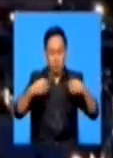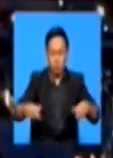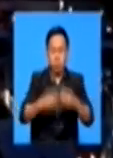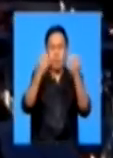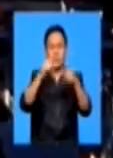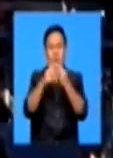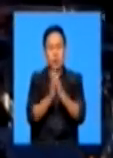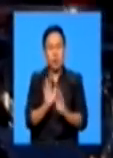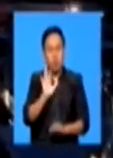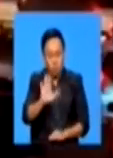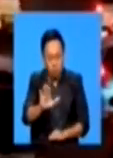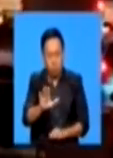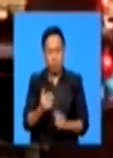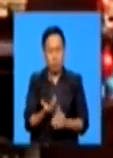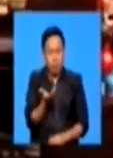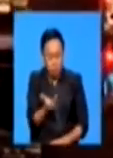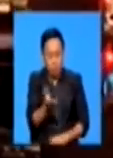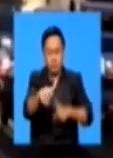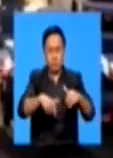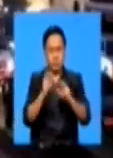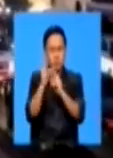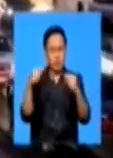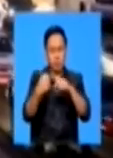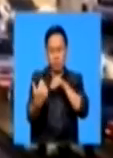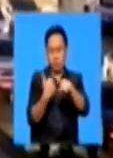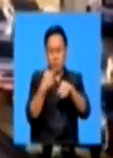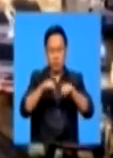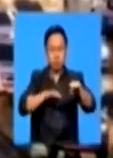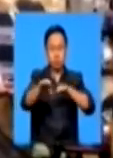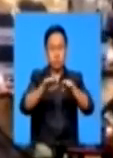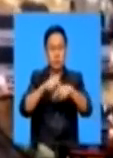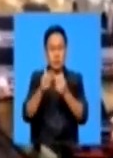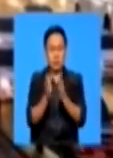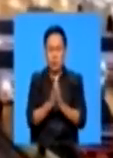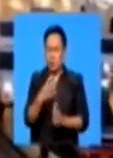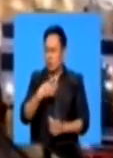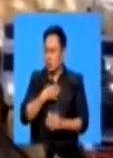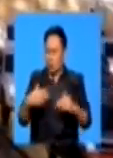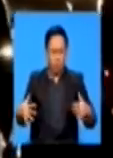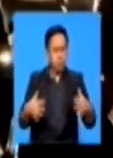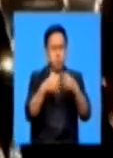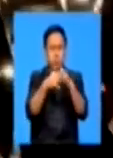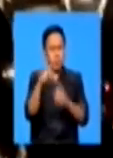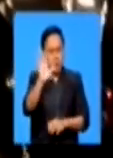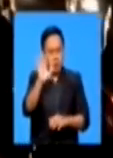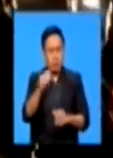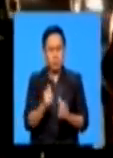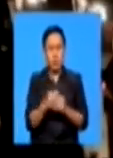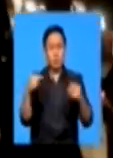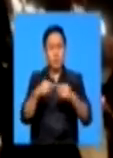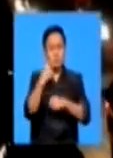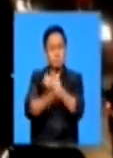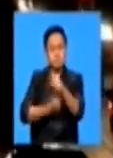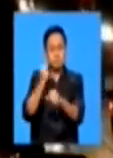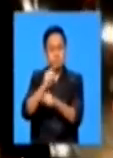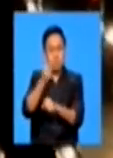มัดระวังเรื่องการเดินทางผมไม่อยากมีการสูญเสียบาดเจ็บเล็กน้อยก็ไม่อยากให้เกิดนะเพราะมันช่วงเวลาความสุขนะ